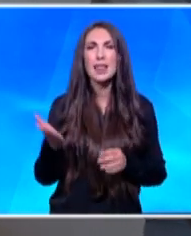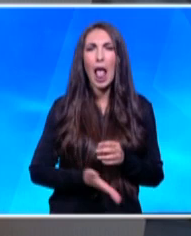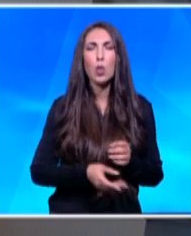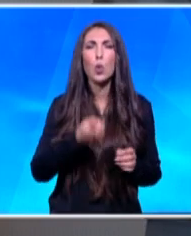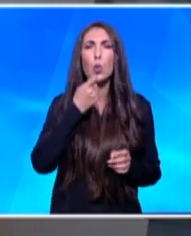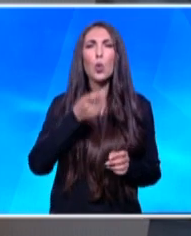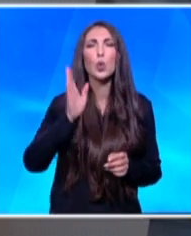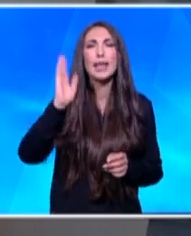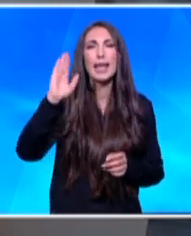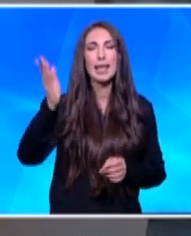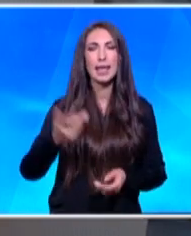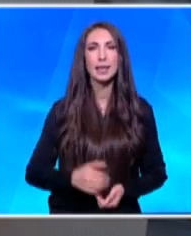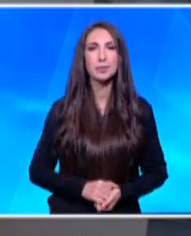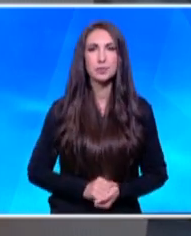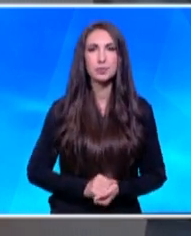години.